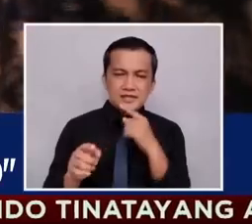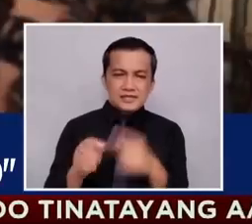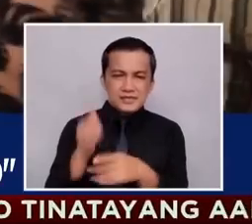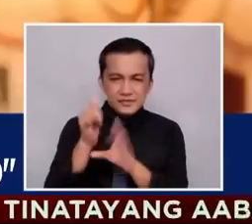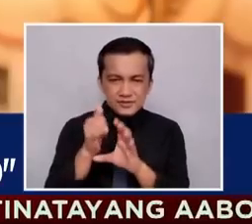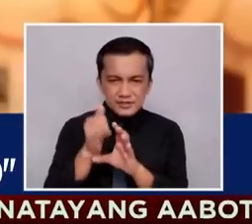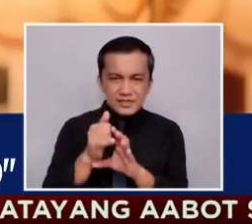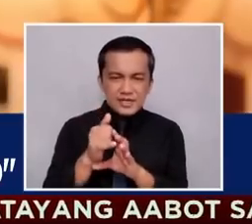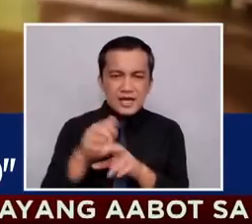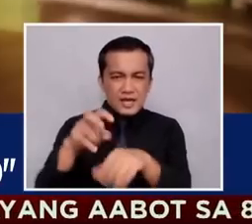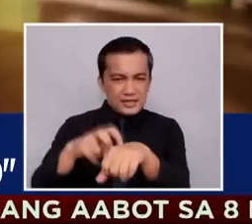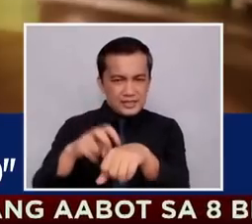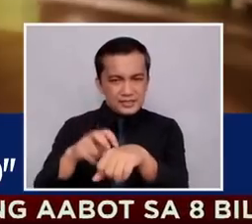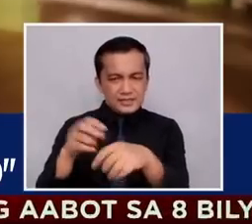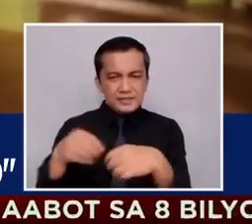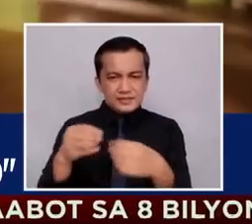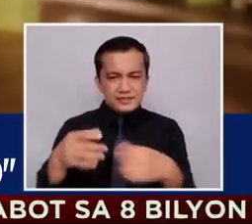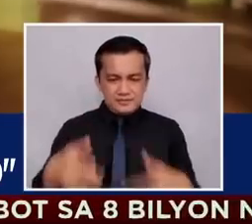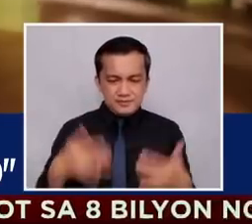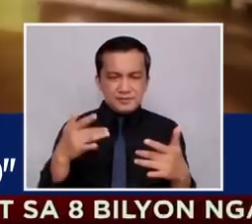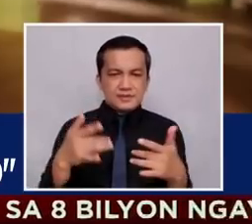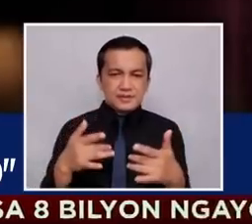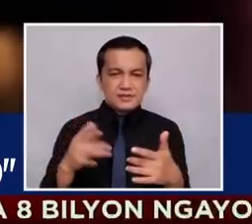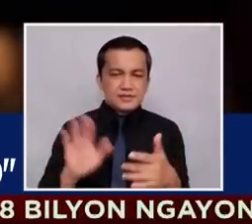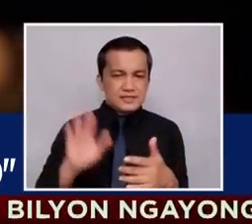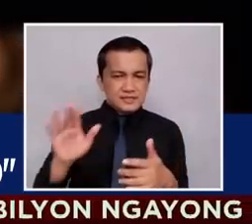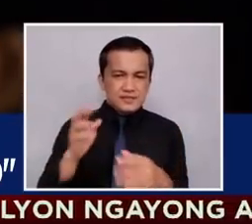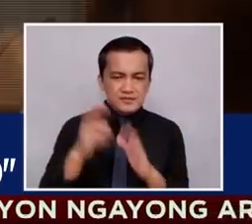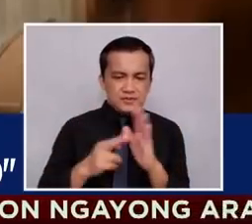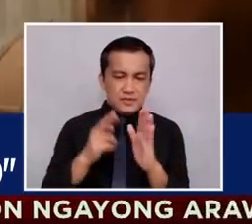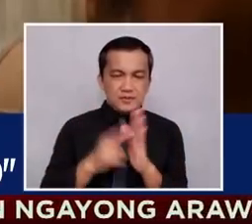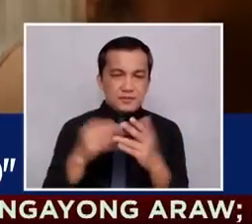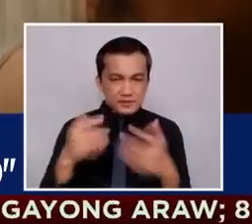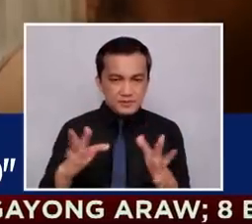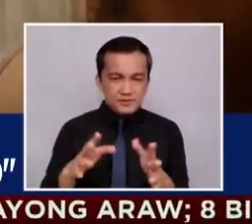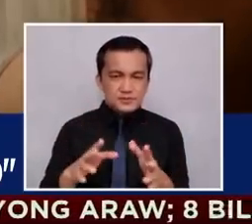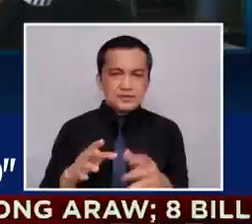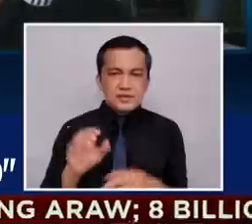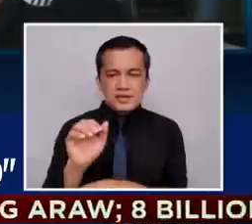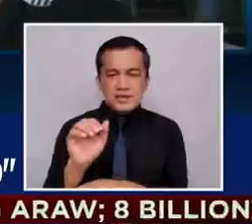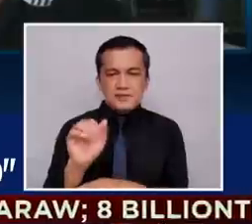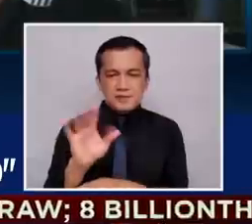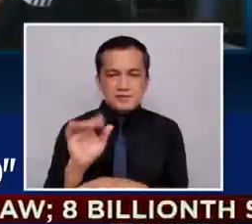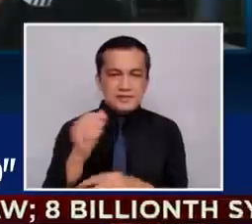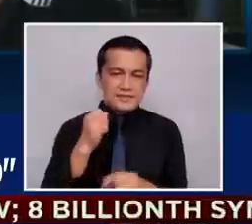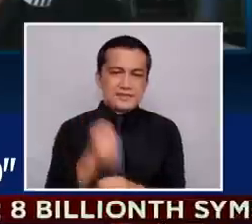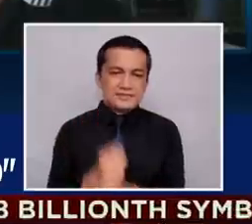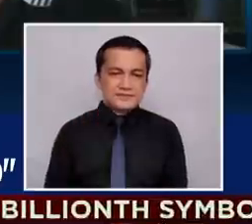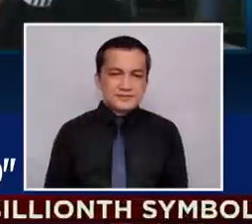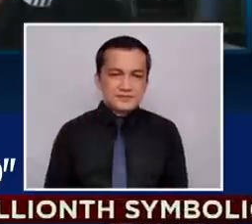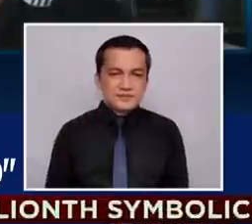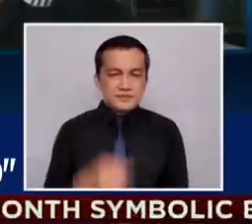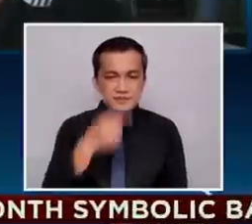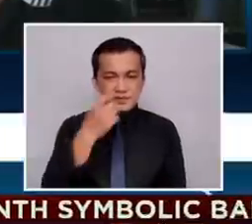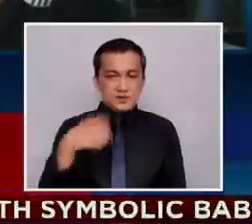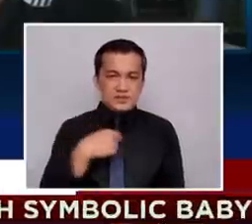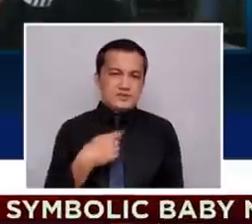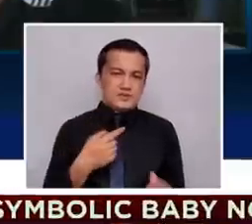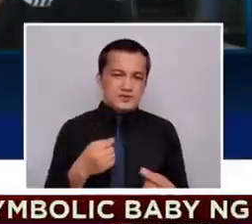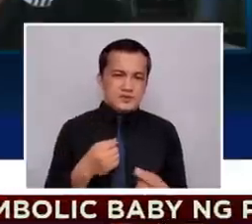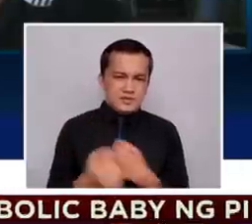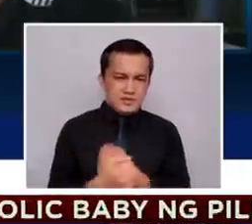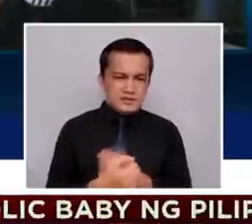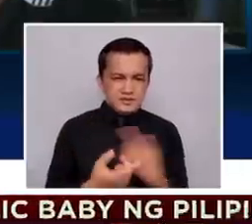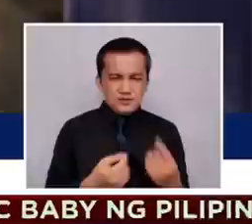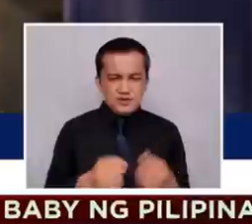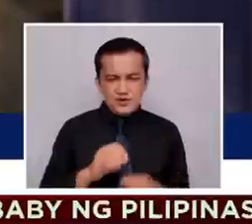Ireland at bigyang buhay muli ang kanyang papel matapos ang 15 taon. Because we're all doing what we love to do, it's our own fairy tale